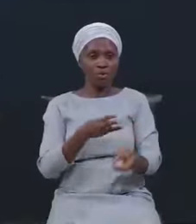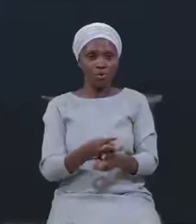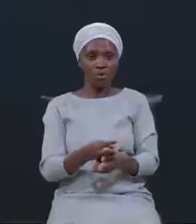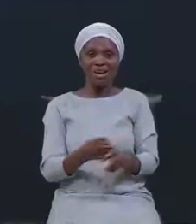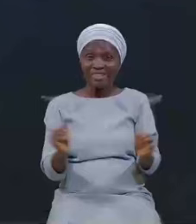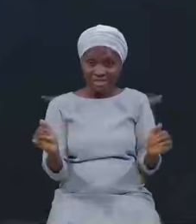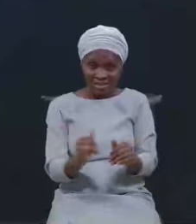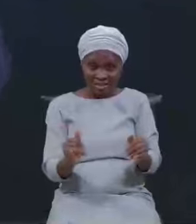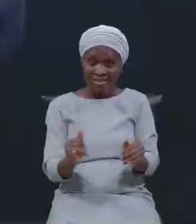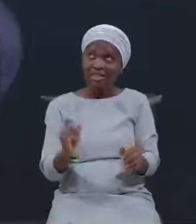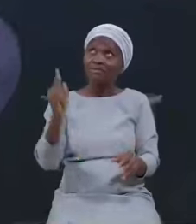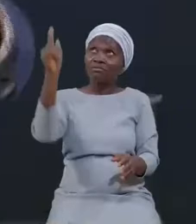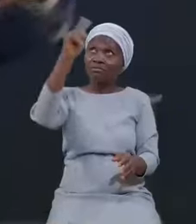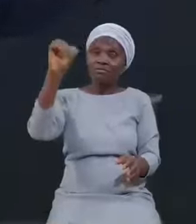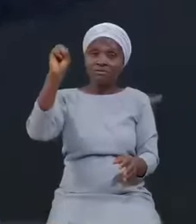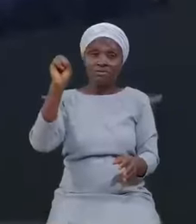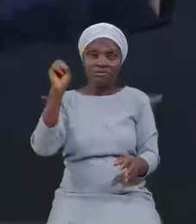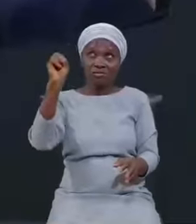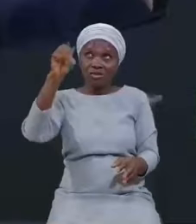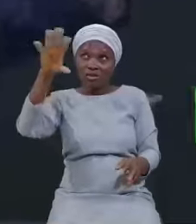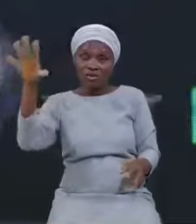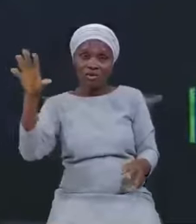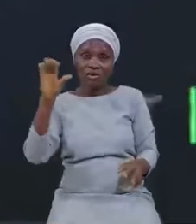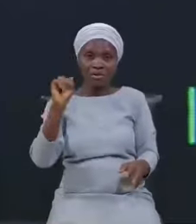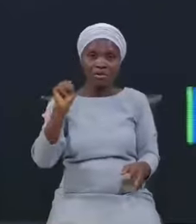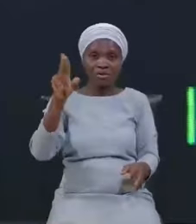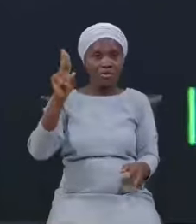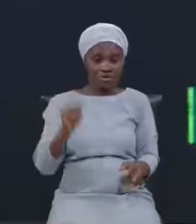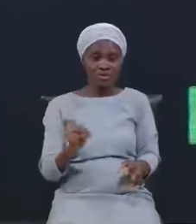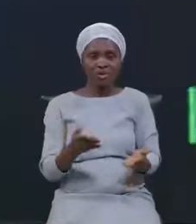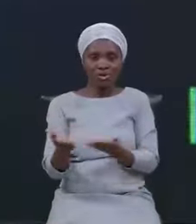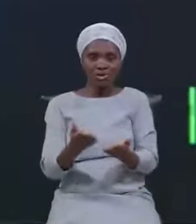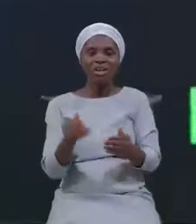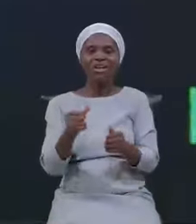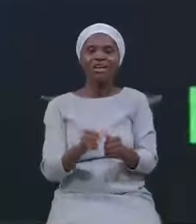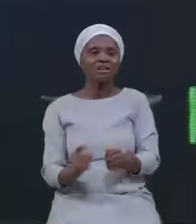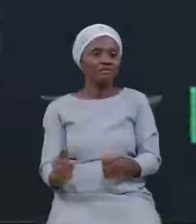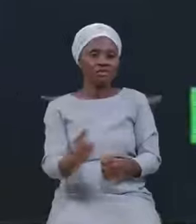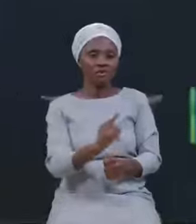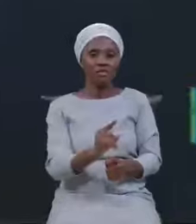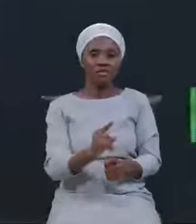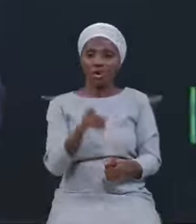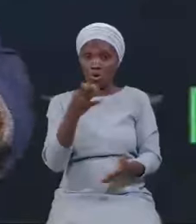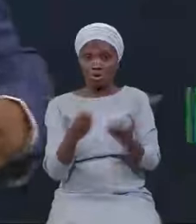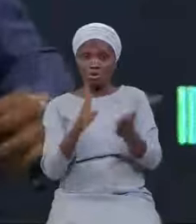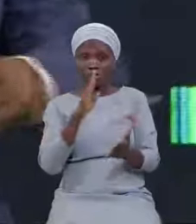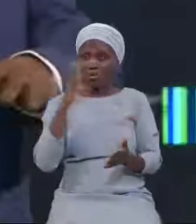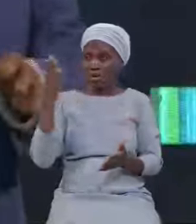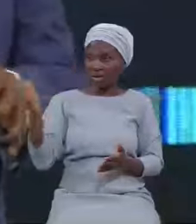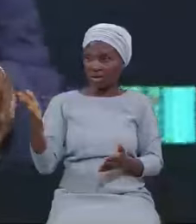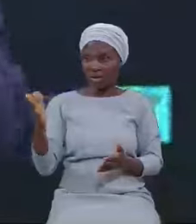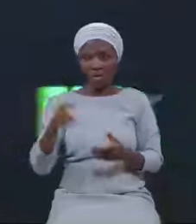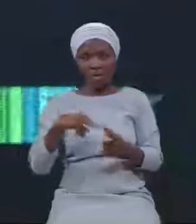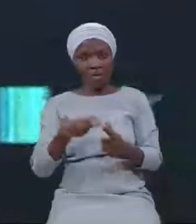monde. Tu peux être de tel côté, tu peux être de l'autre côté. C'est le même soleil qui